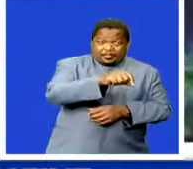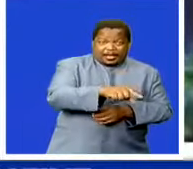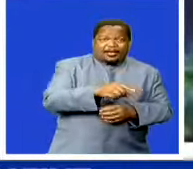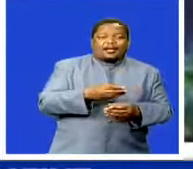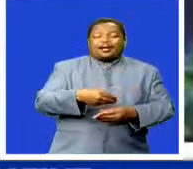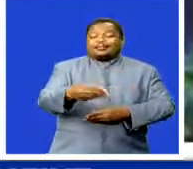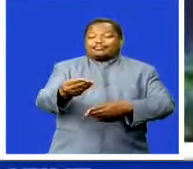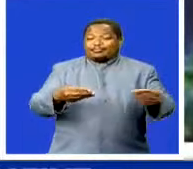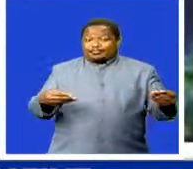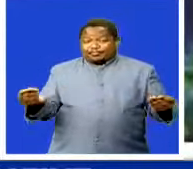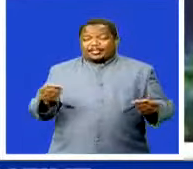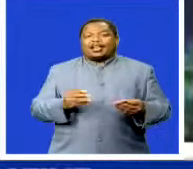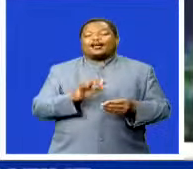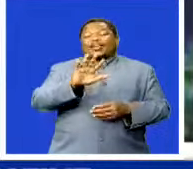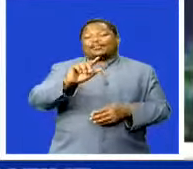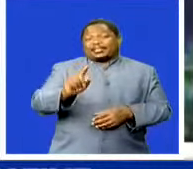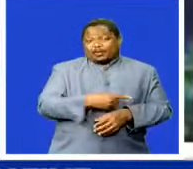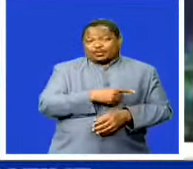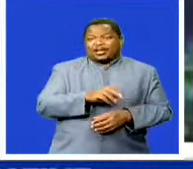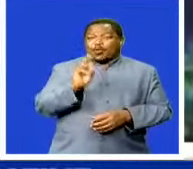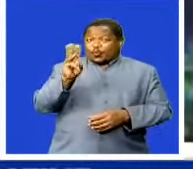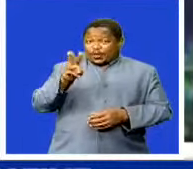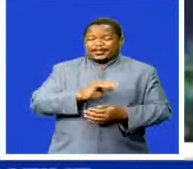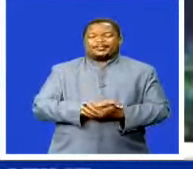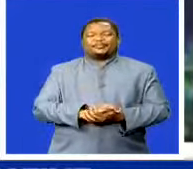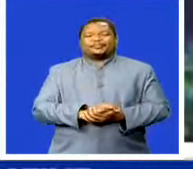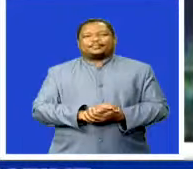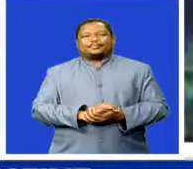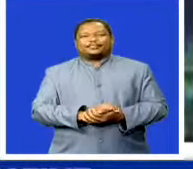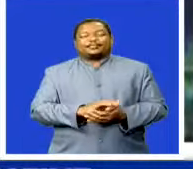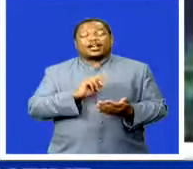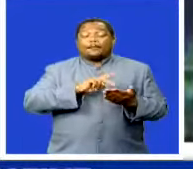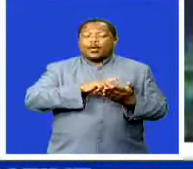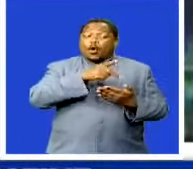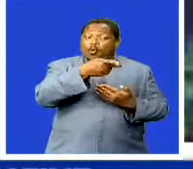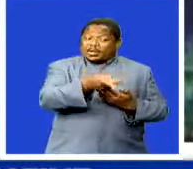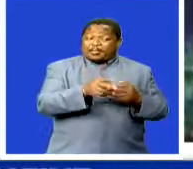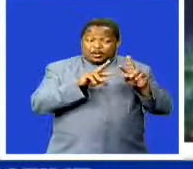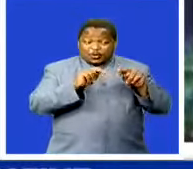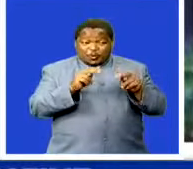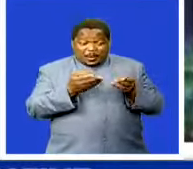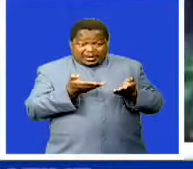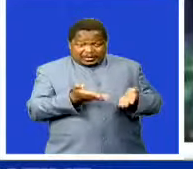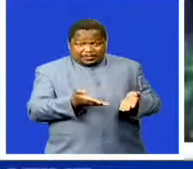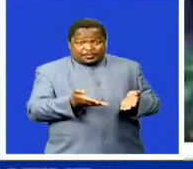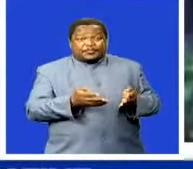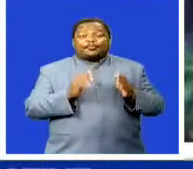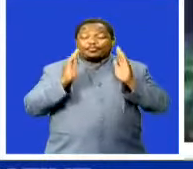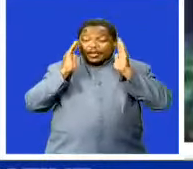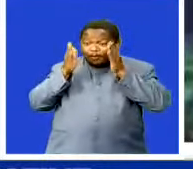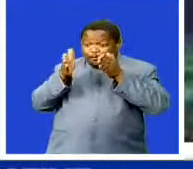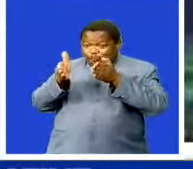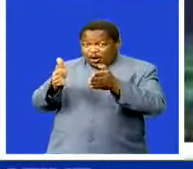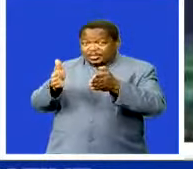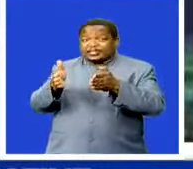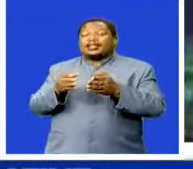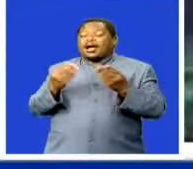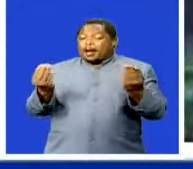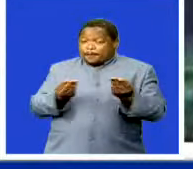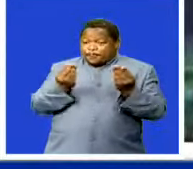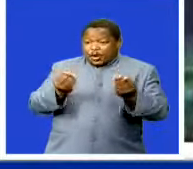ngokuthi yende ipolicy yahulumende naye lesithi i-decentralization policy